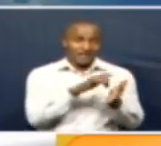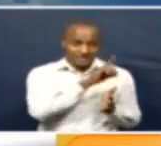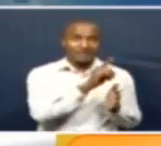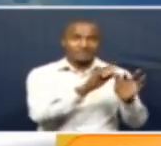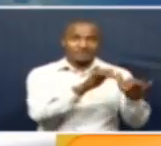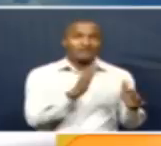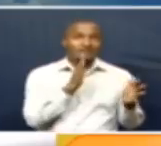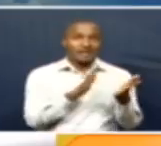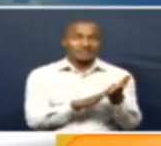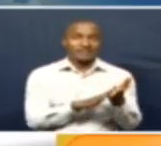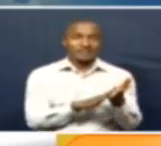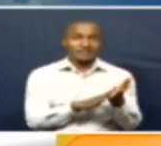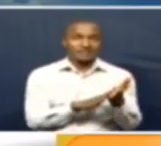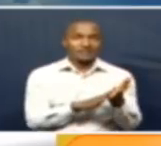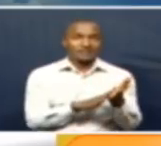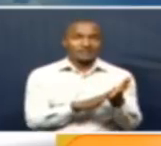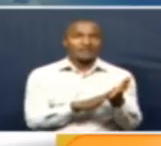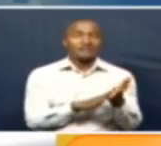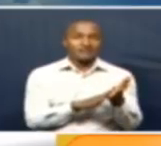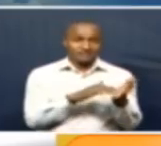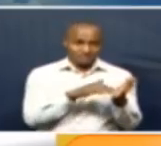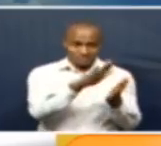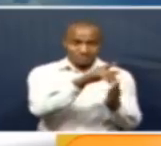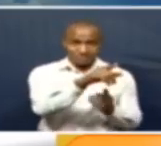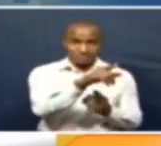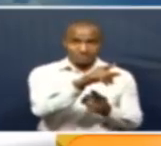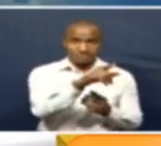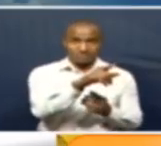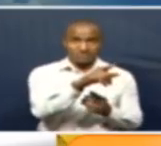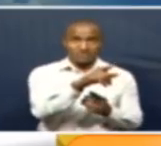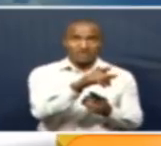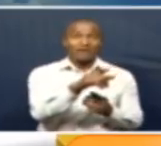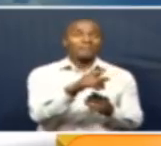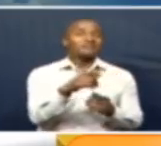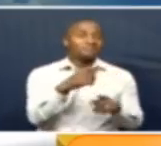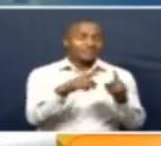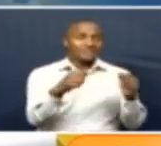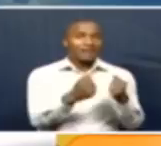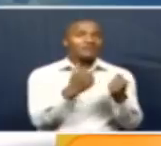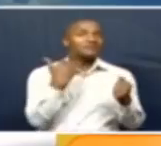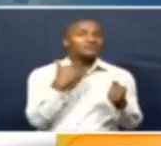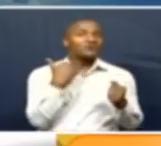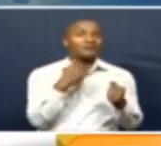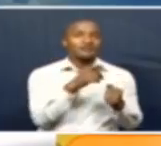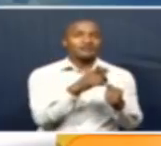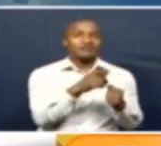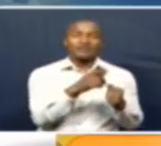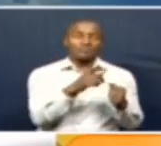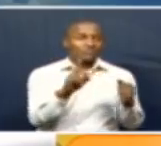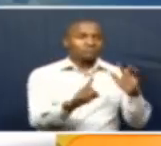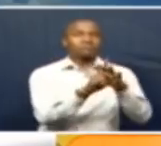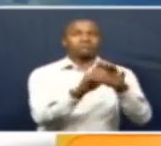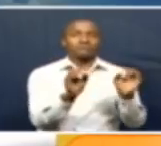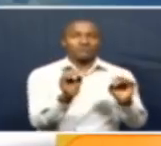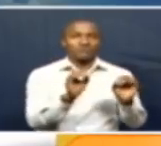kwa komisi na alikuwa anaitwa Kiruki wakati huo. Lakini zile robbery zilitokea hatukuweza kujitokeza kwa